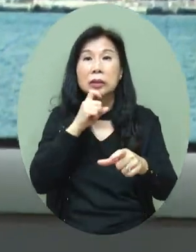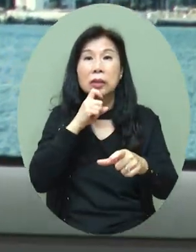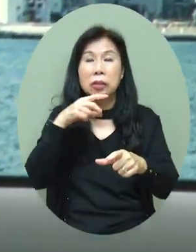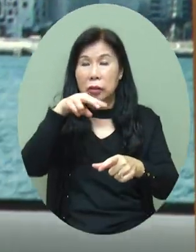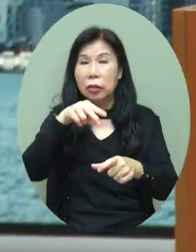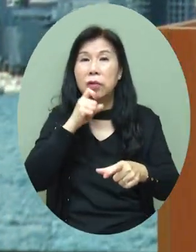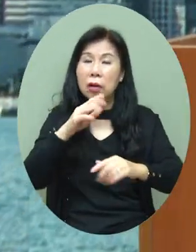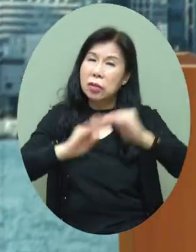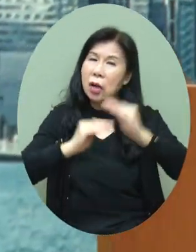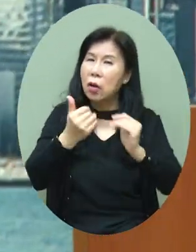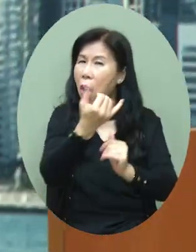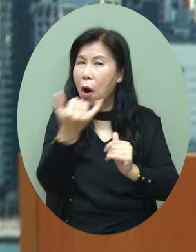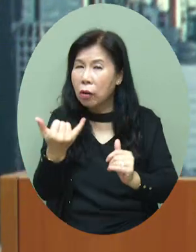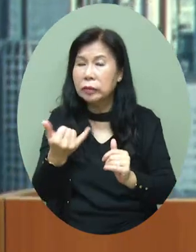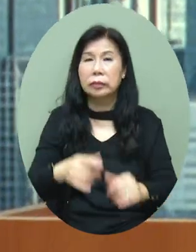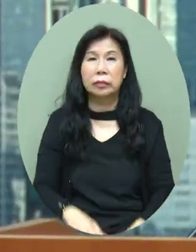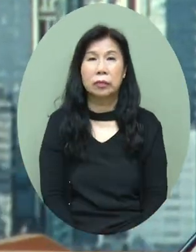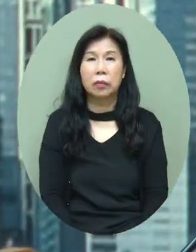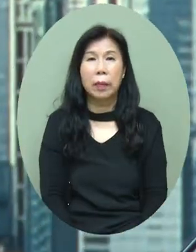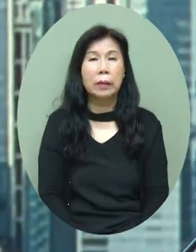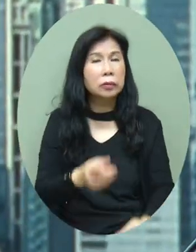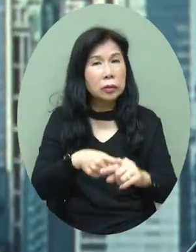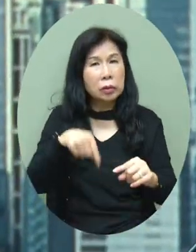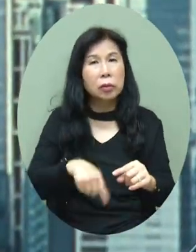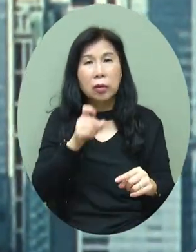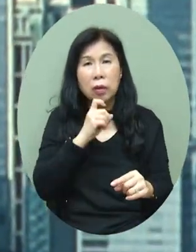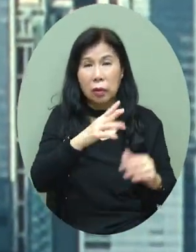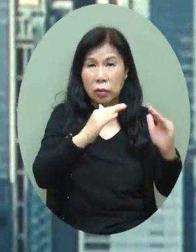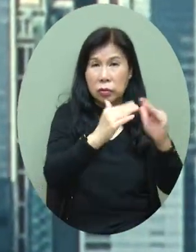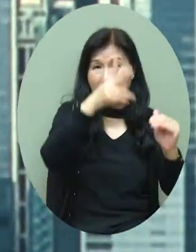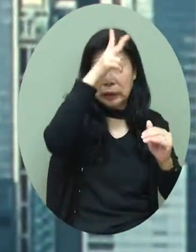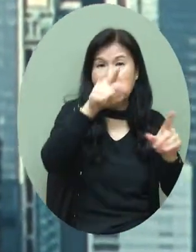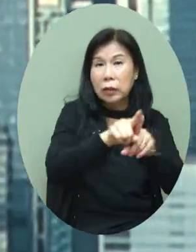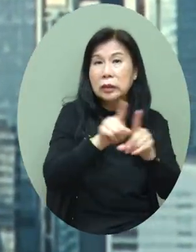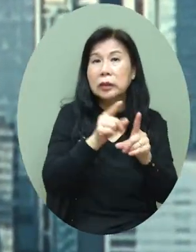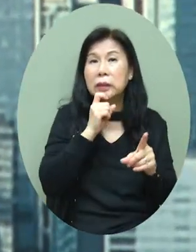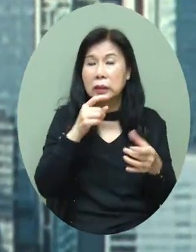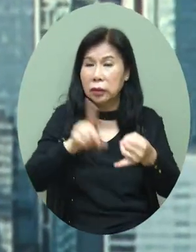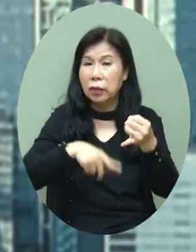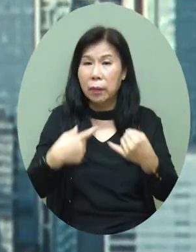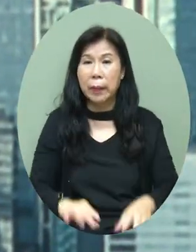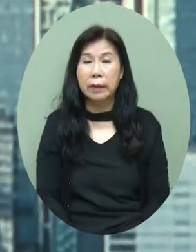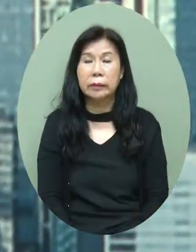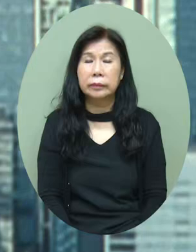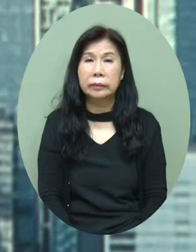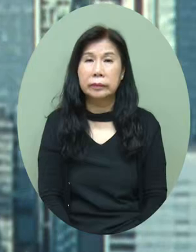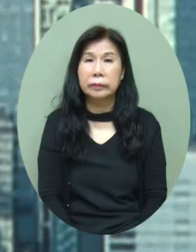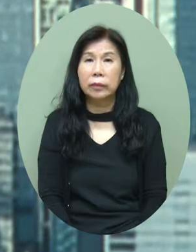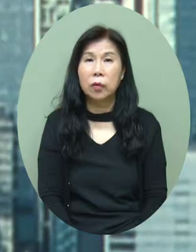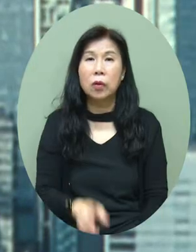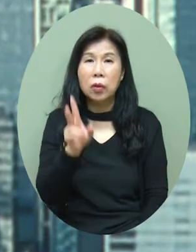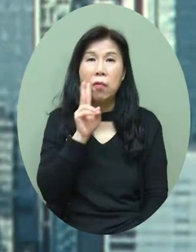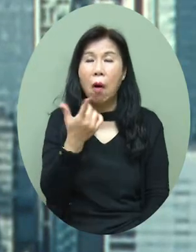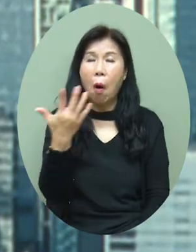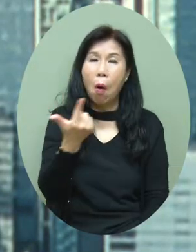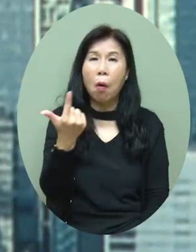薪酬水平嗰個調查，咁會唔會即係其實局方最後其實都有機會喺嗰個即係呢個即係比較多